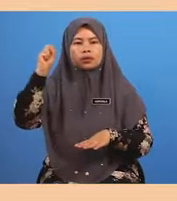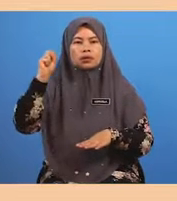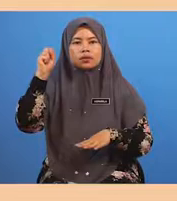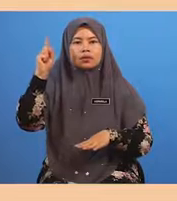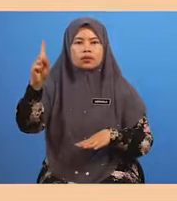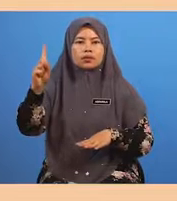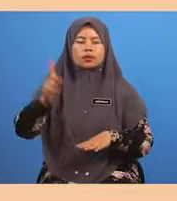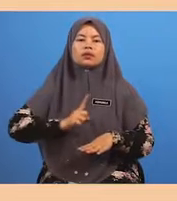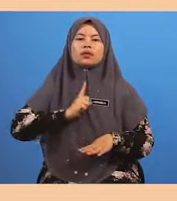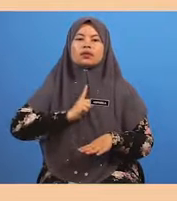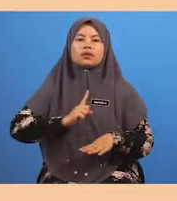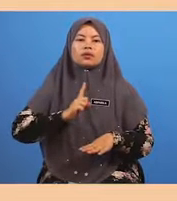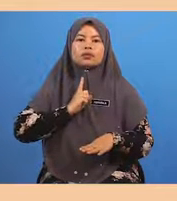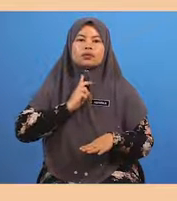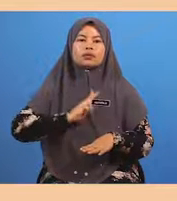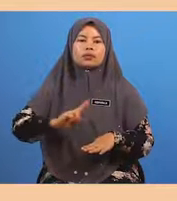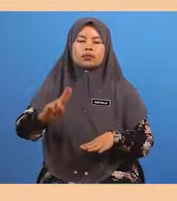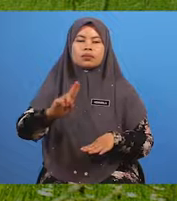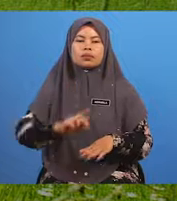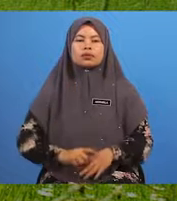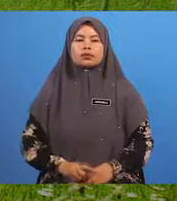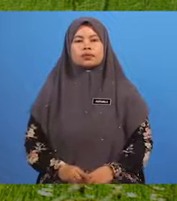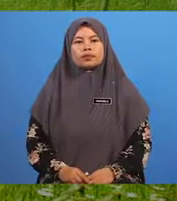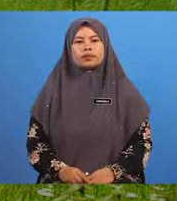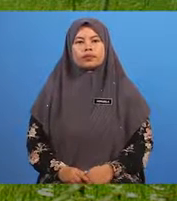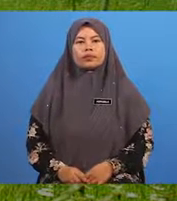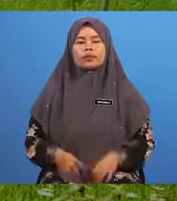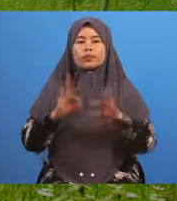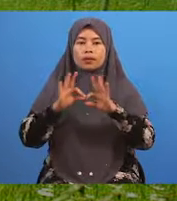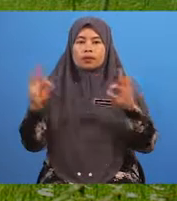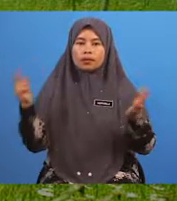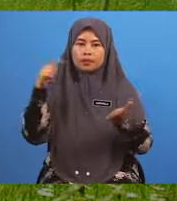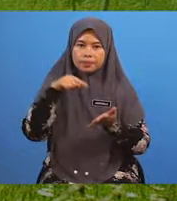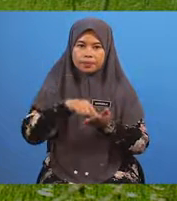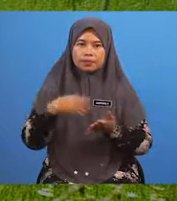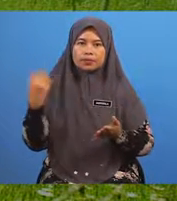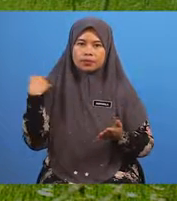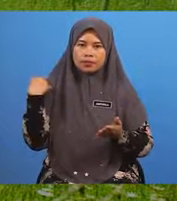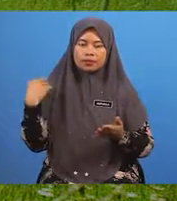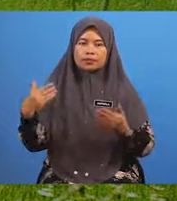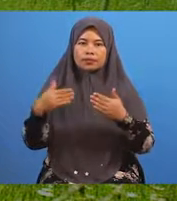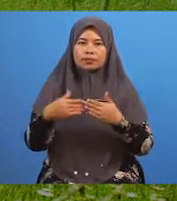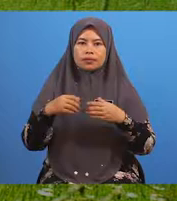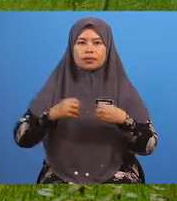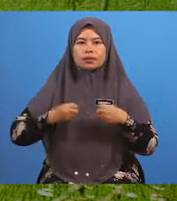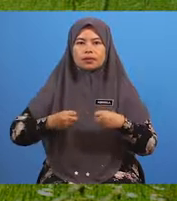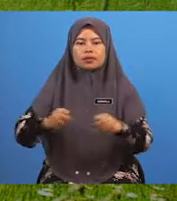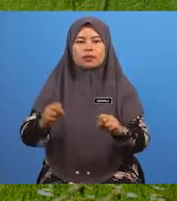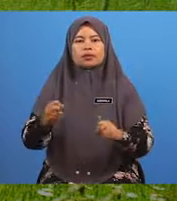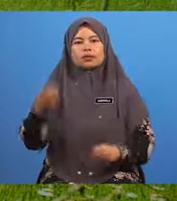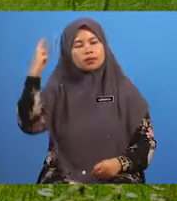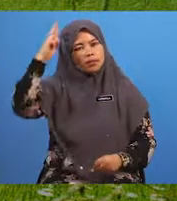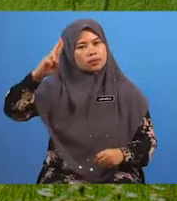dan maulah-maulah anak-anak angkat kamu. Ayat ini ada kaitan dengan sirah Rasulullah sallallahu alaihi